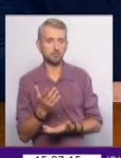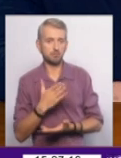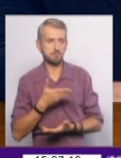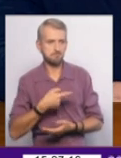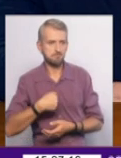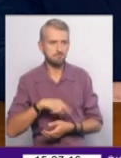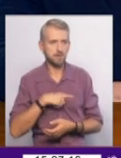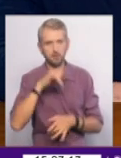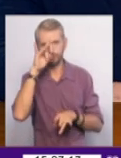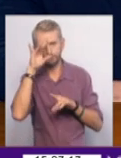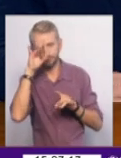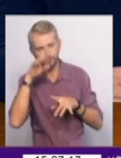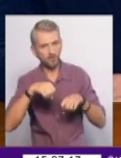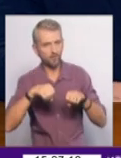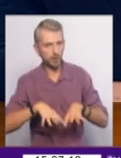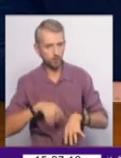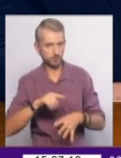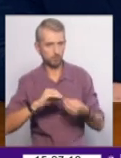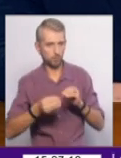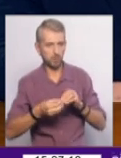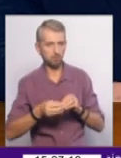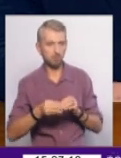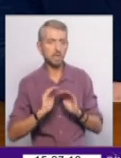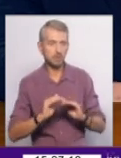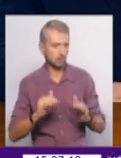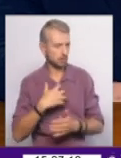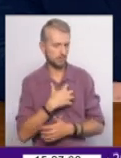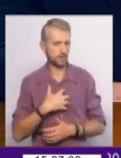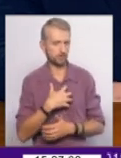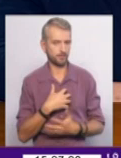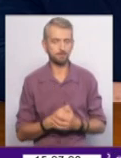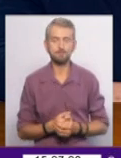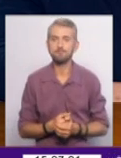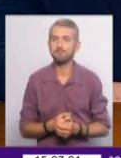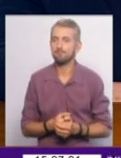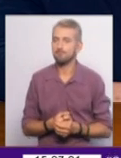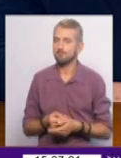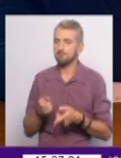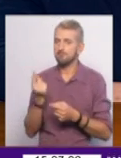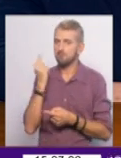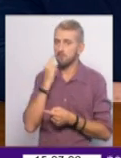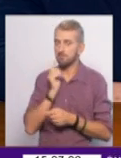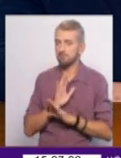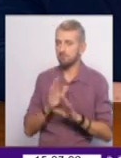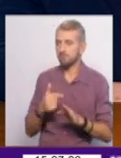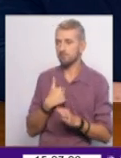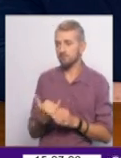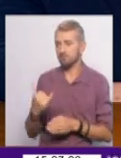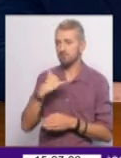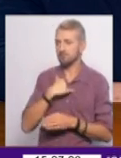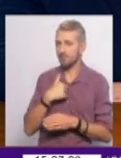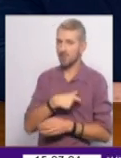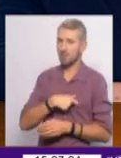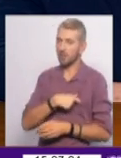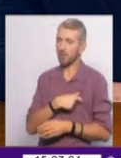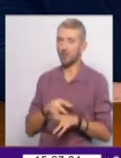їх вирішуємо, тому що, ну, діти є діти. Так, почули. Ну, ні, насправді, ви знаєте, приходять до нас депутати щасливі,